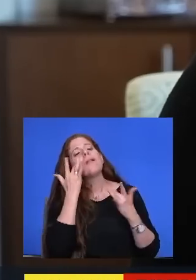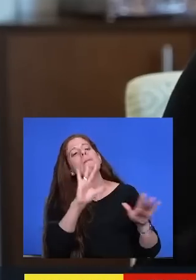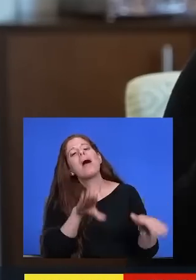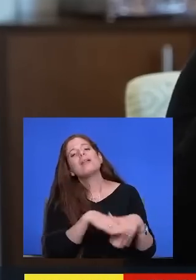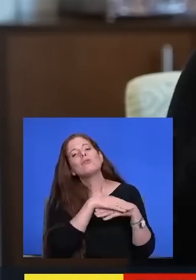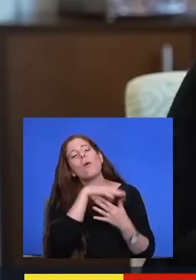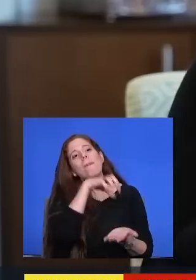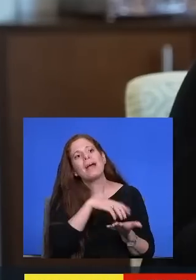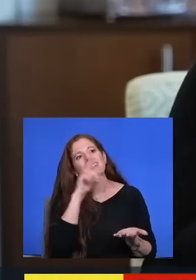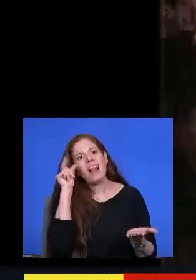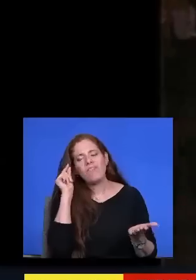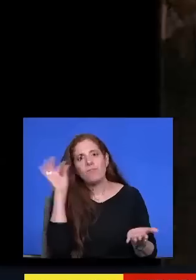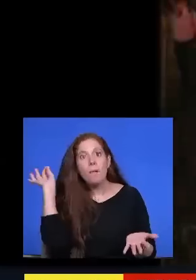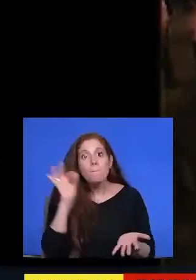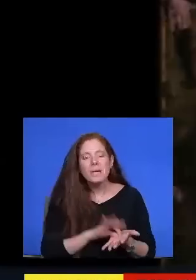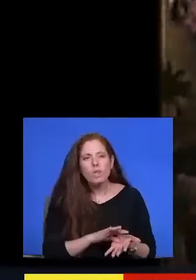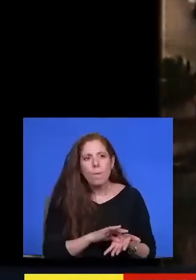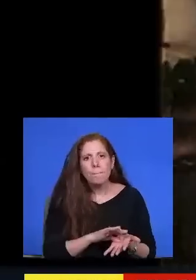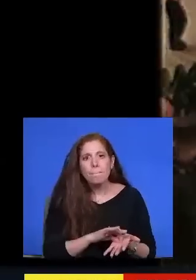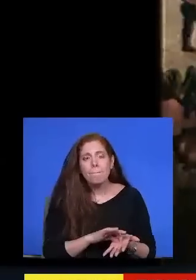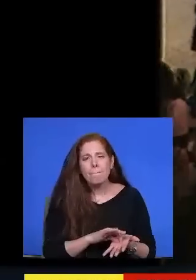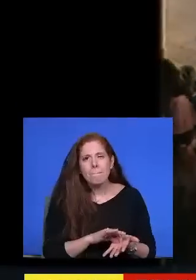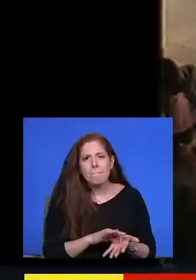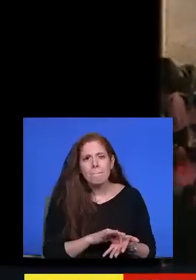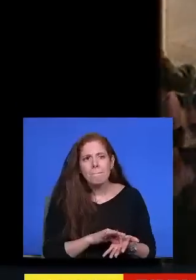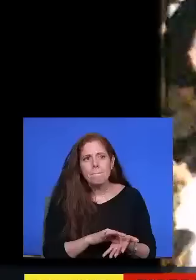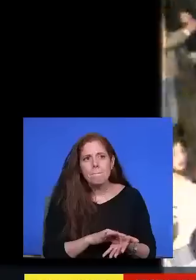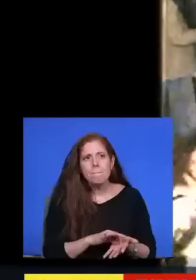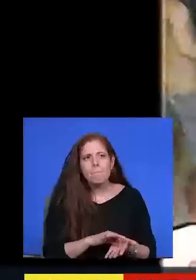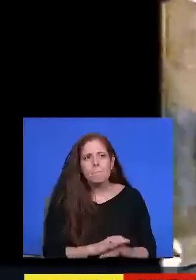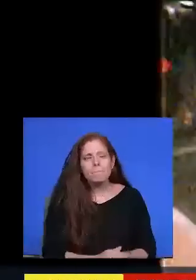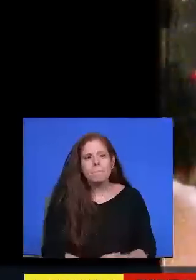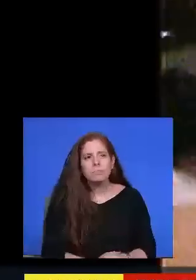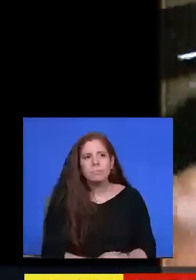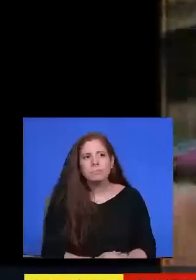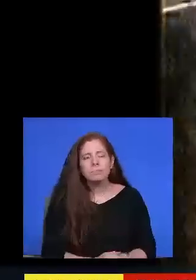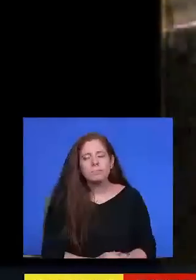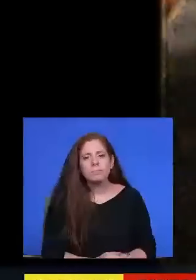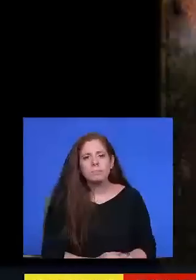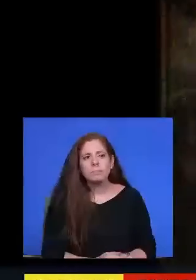ابيب وفجاه